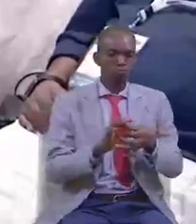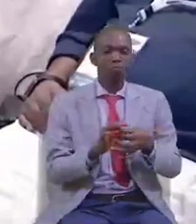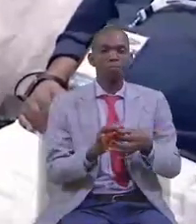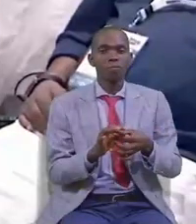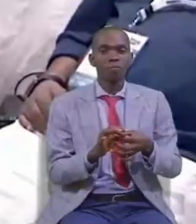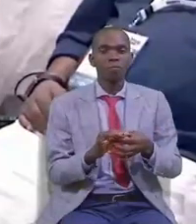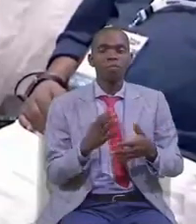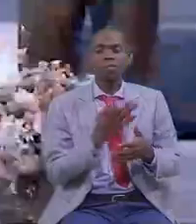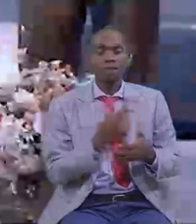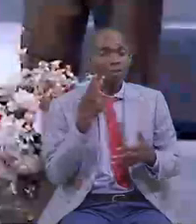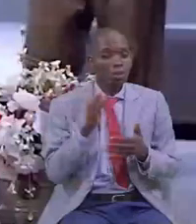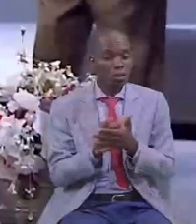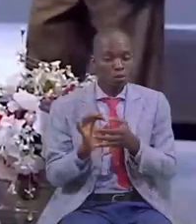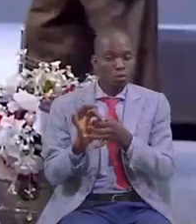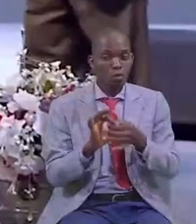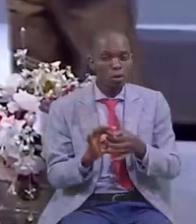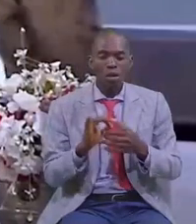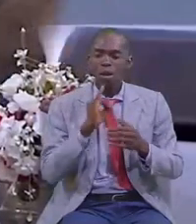L'unité est la puissance.